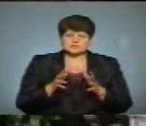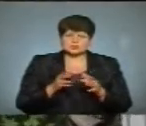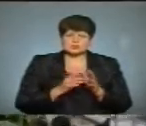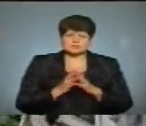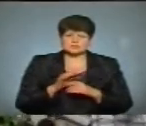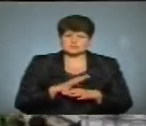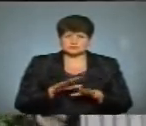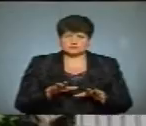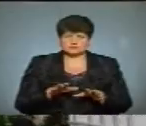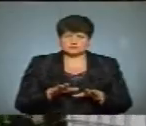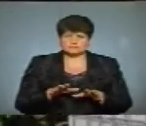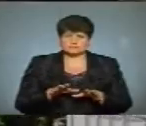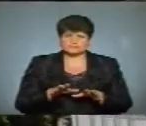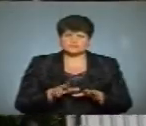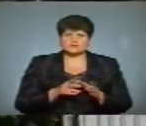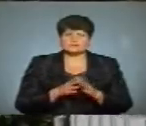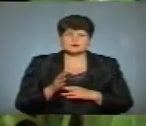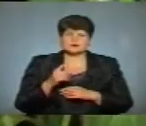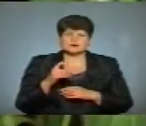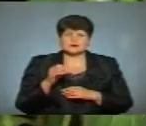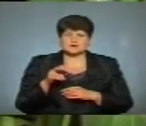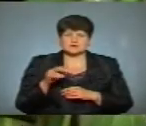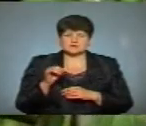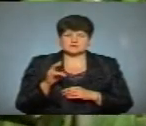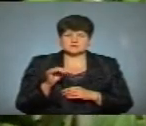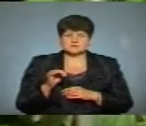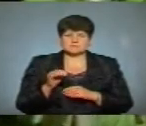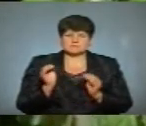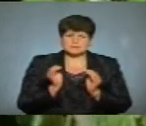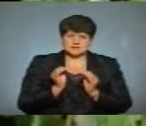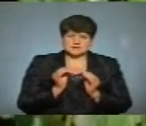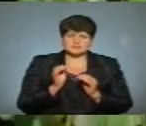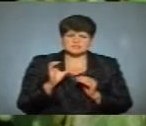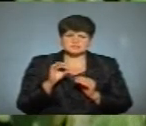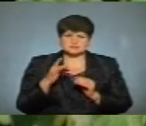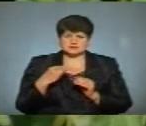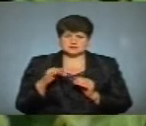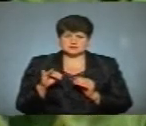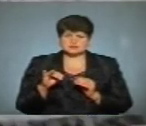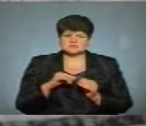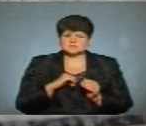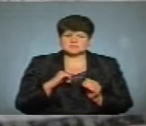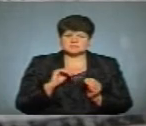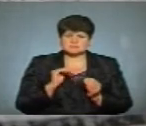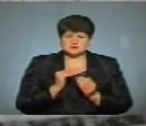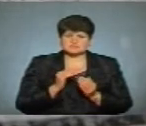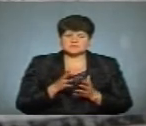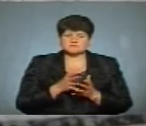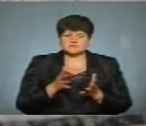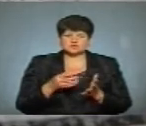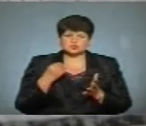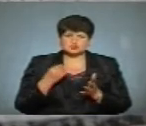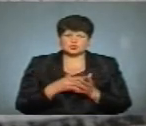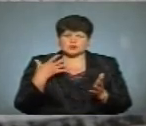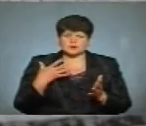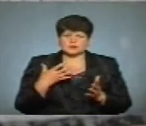вирощуємо Хелікс Асперса Мюллер, тобто маленький сірий равлик, він дійсно маленький, він один з самих менших, але він найбільш дорогий і він